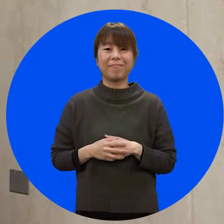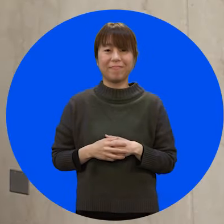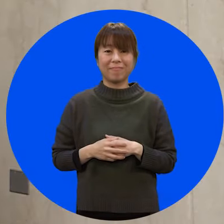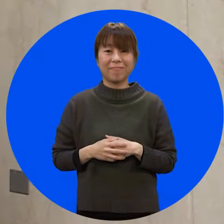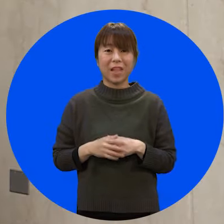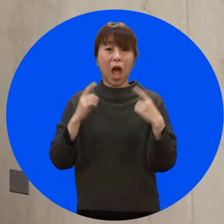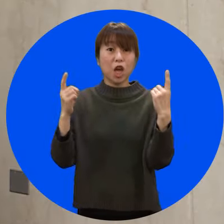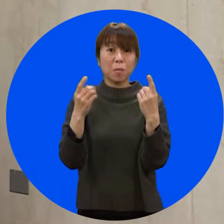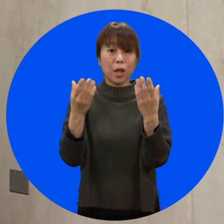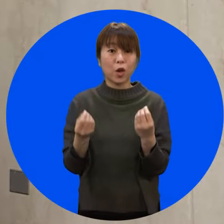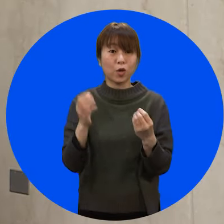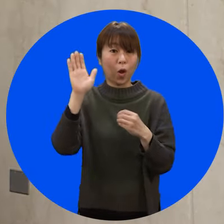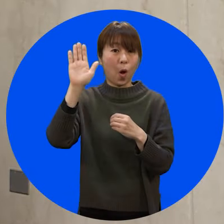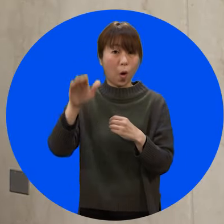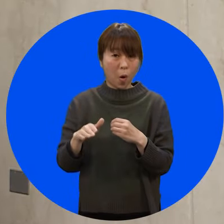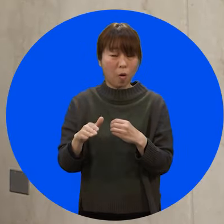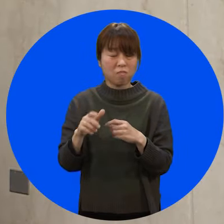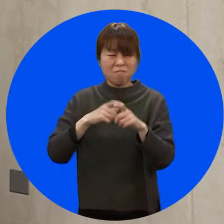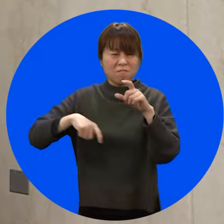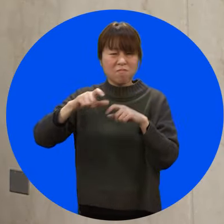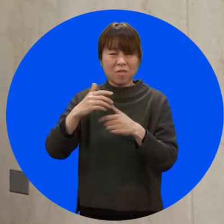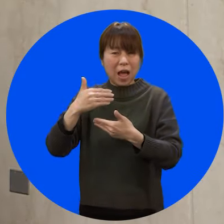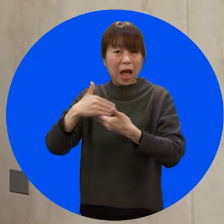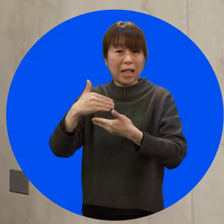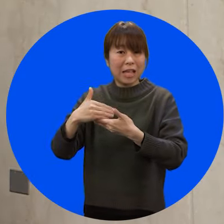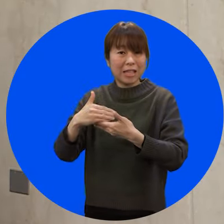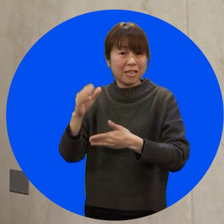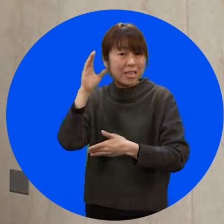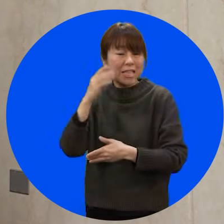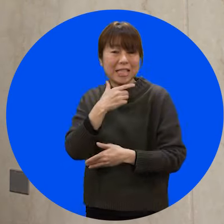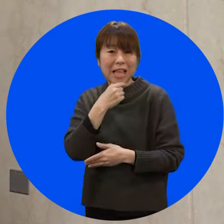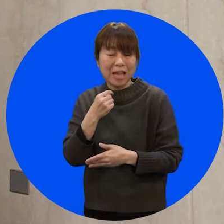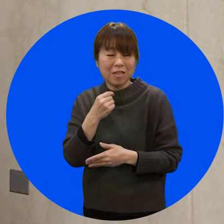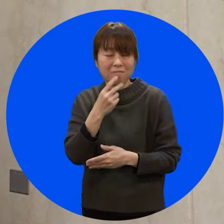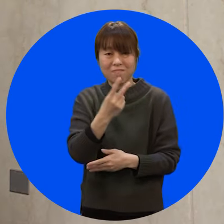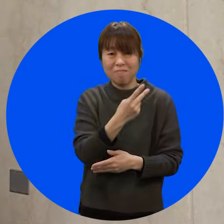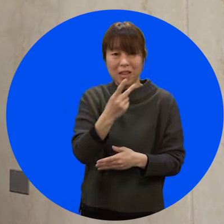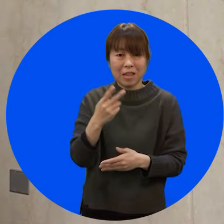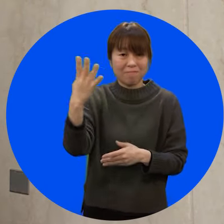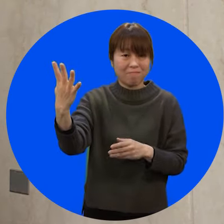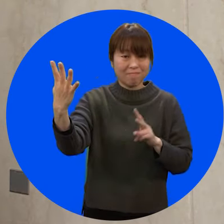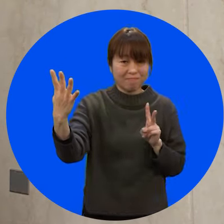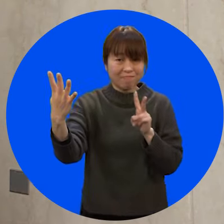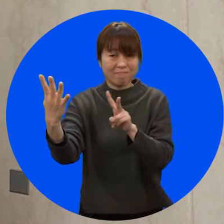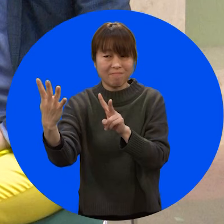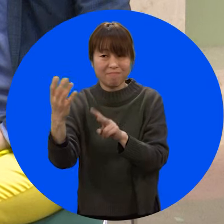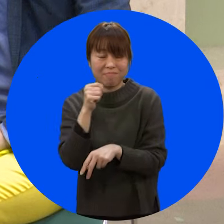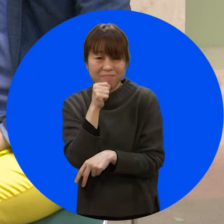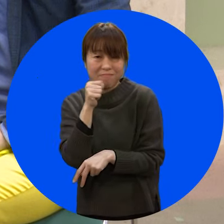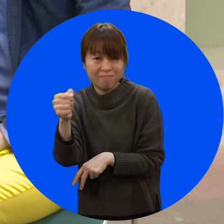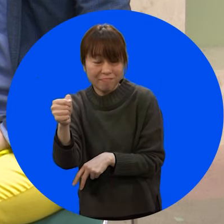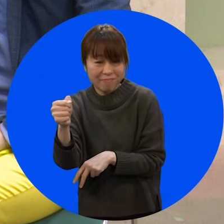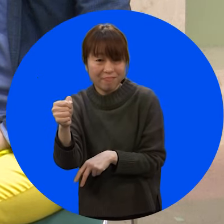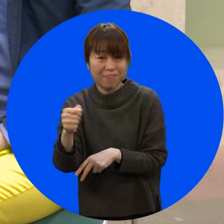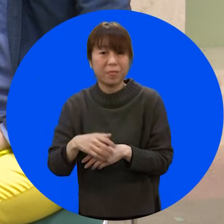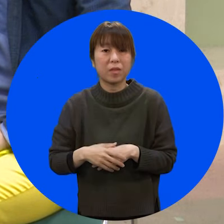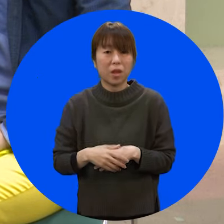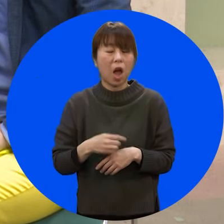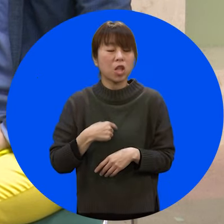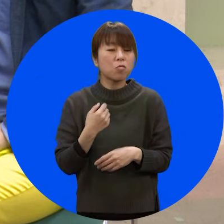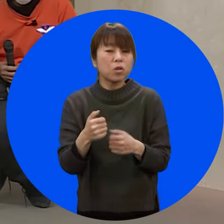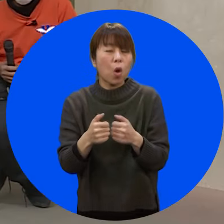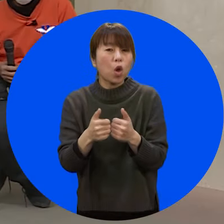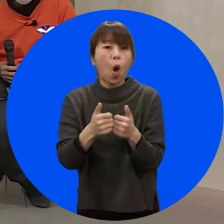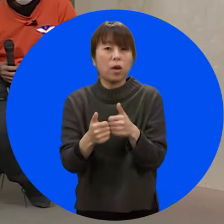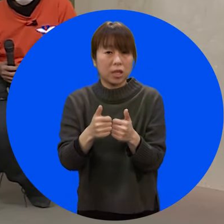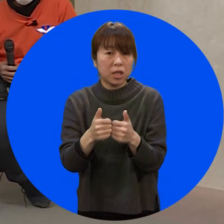ント終了後、もっとお話が聞きたいと次男ボーイズが4人に迫りました。 自分のその競技